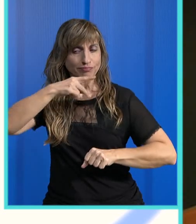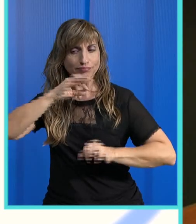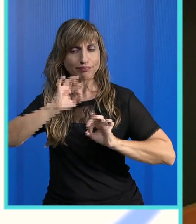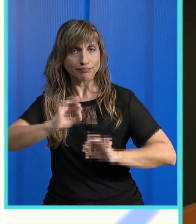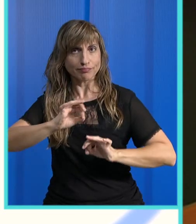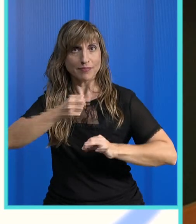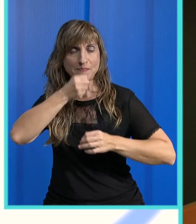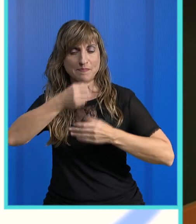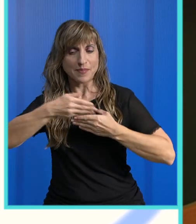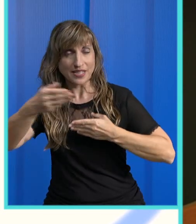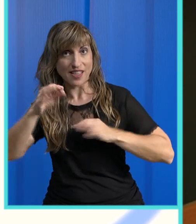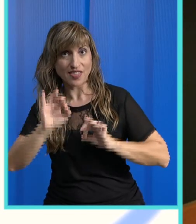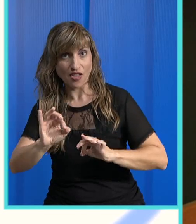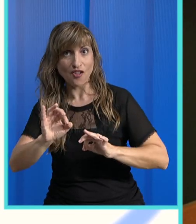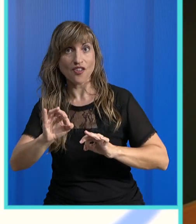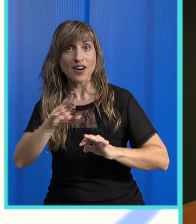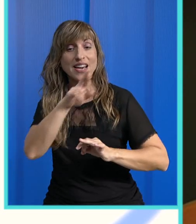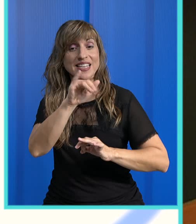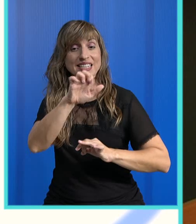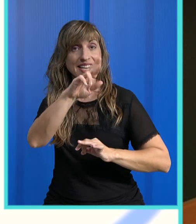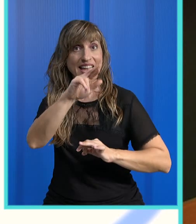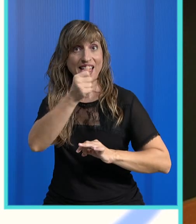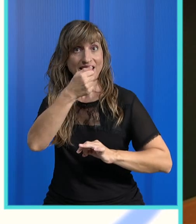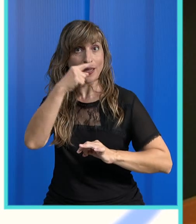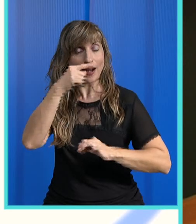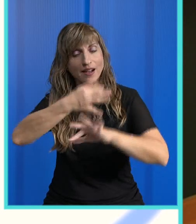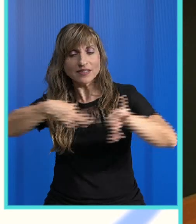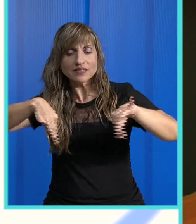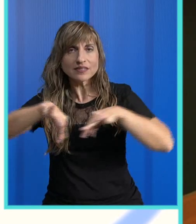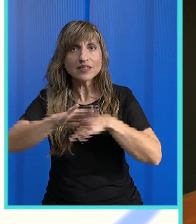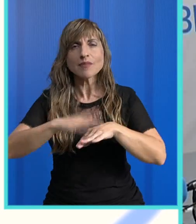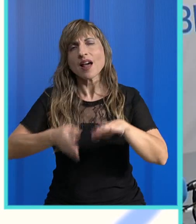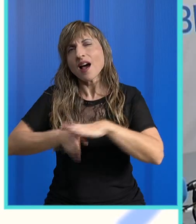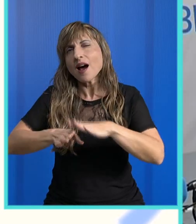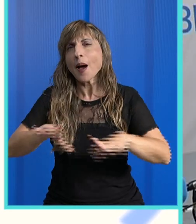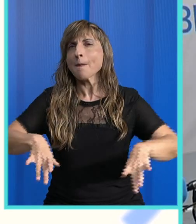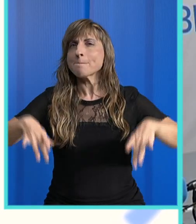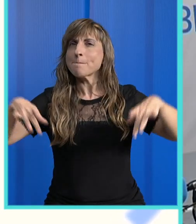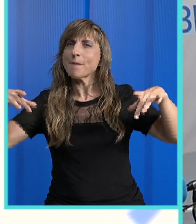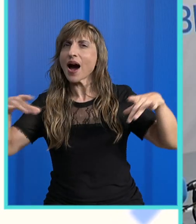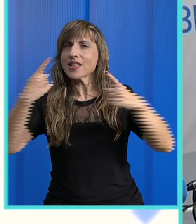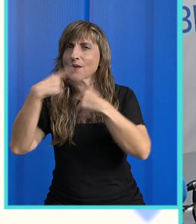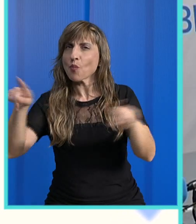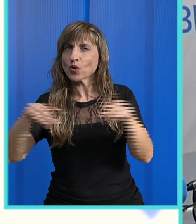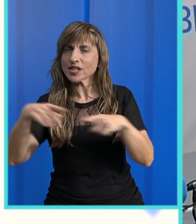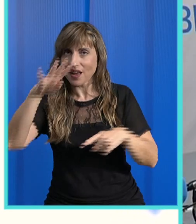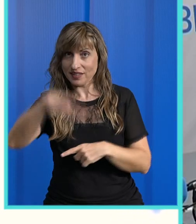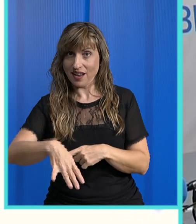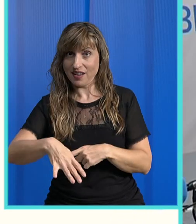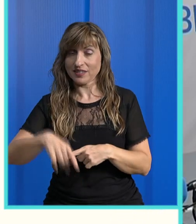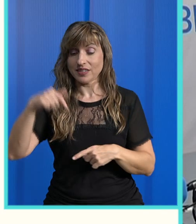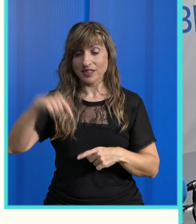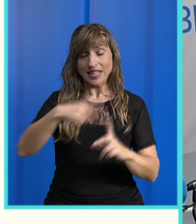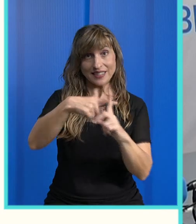havia presentat Joaquim Riera per donar-li continuïtat a la difusió d'aquest ball i música catalanes La Vella començarà aquesta tarda al